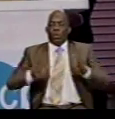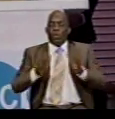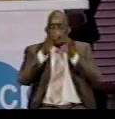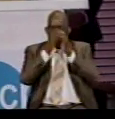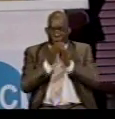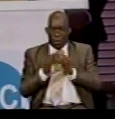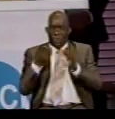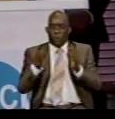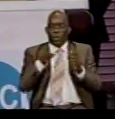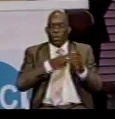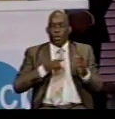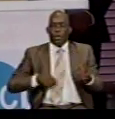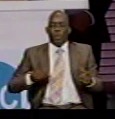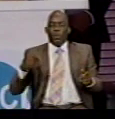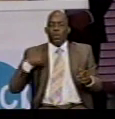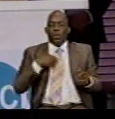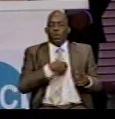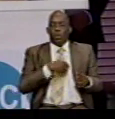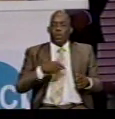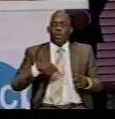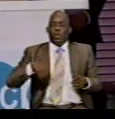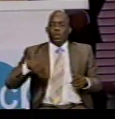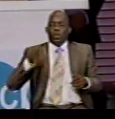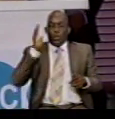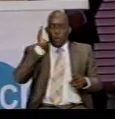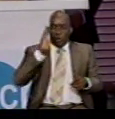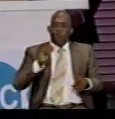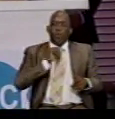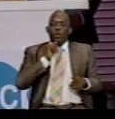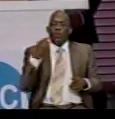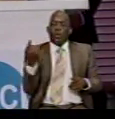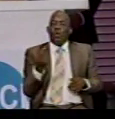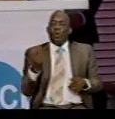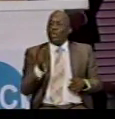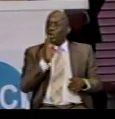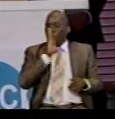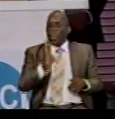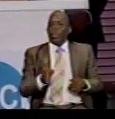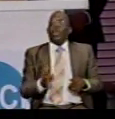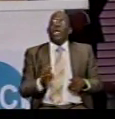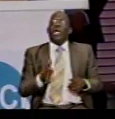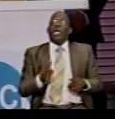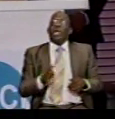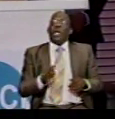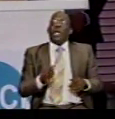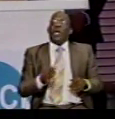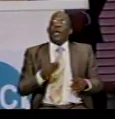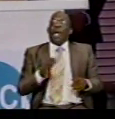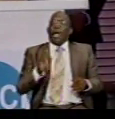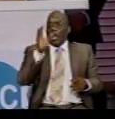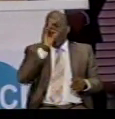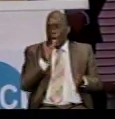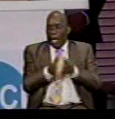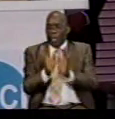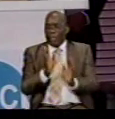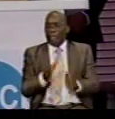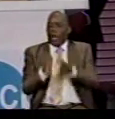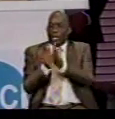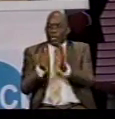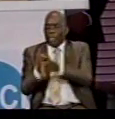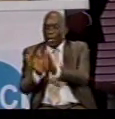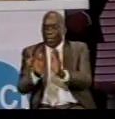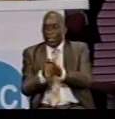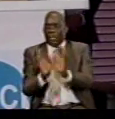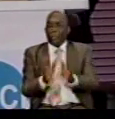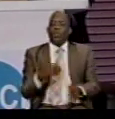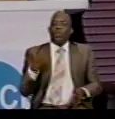Seigneur. We should not only be fond of asking and asking and asking and asking. Ne soyons pas seulement en train de demander, demander,